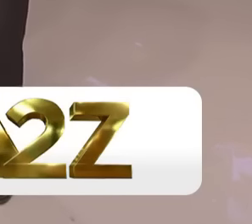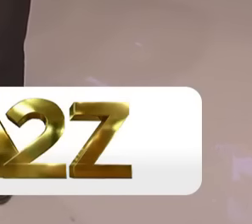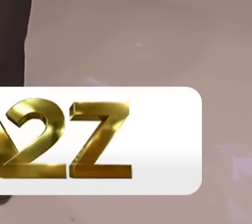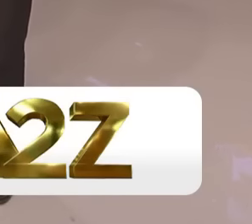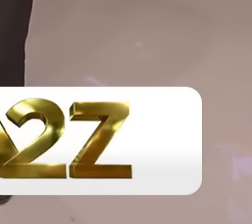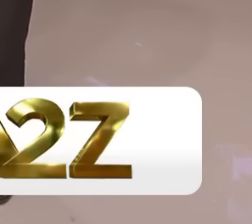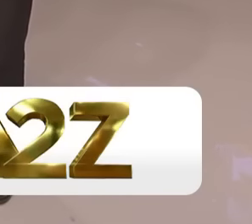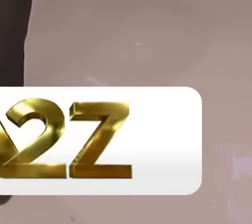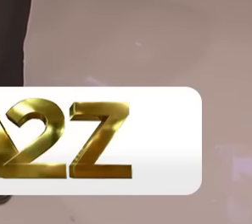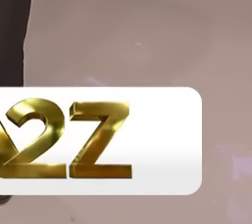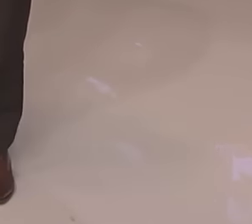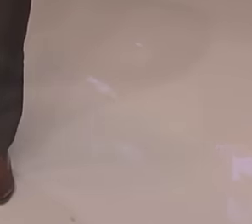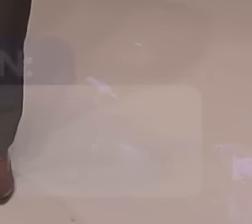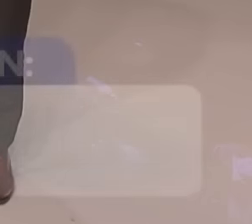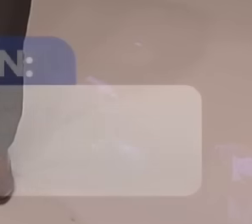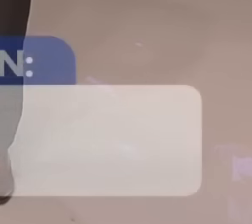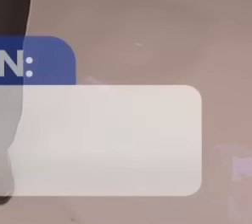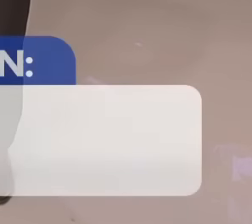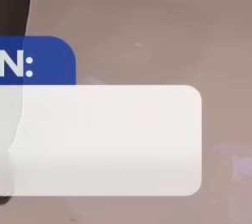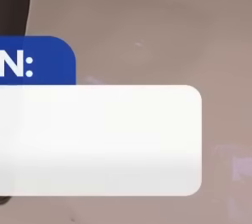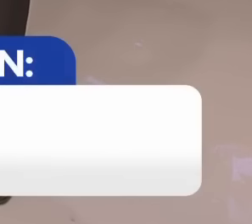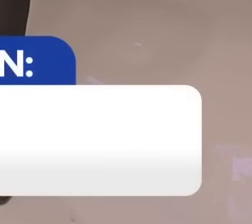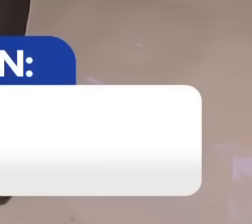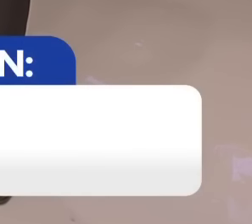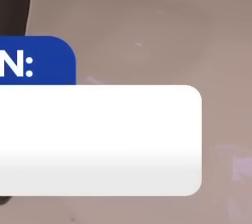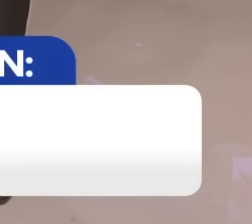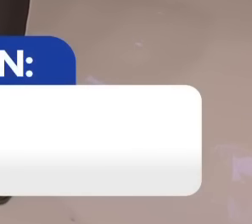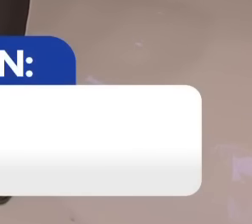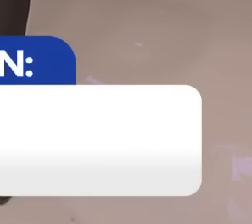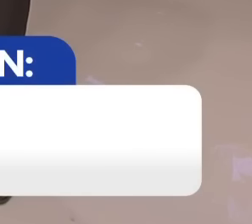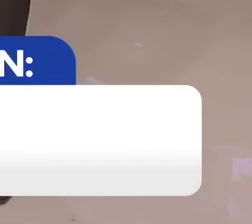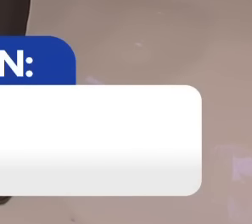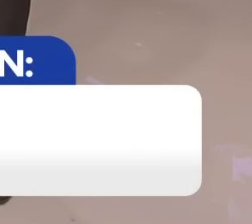Omaga Diaz. Para sa iba pang balita, mag-log on sa